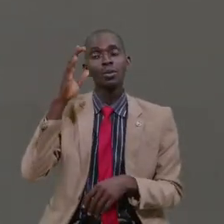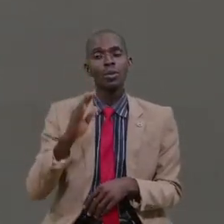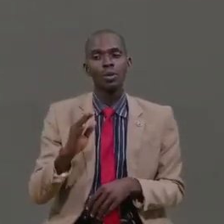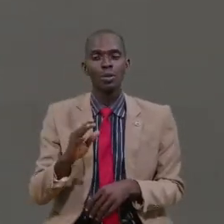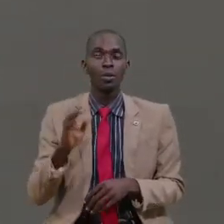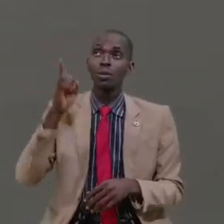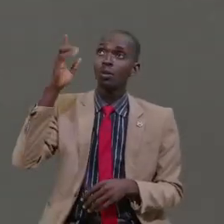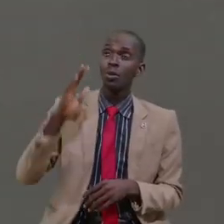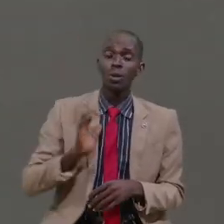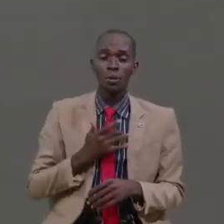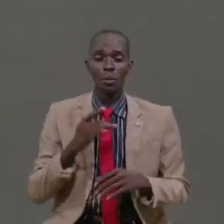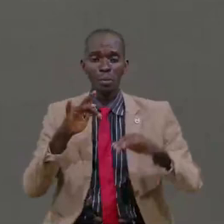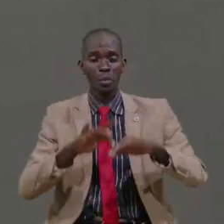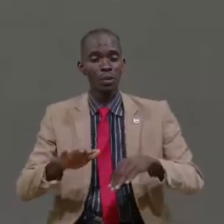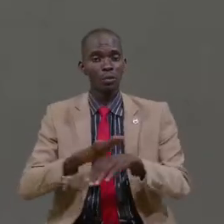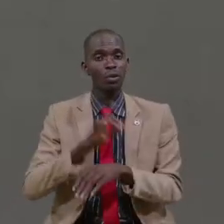le Dieu miséricordieux,